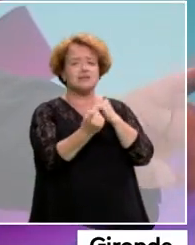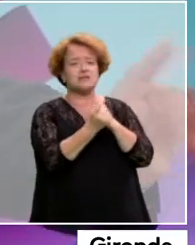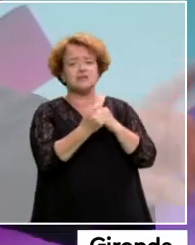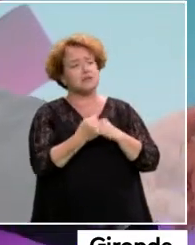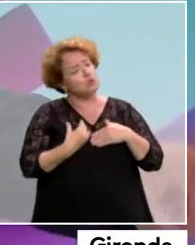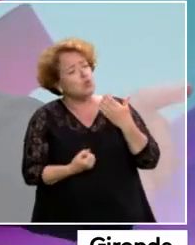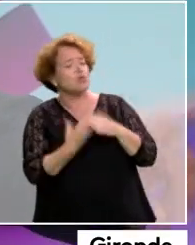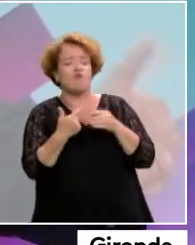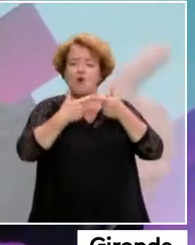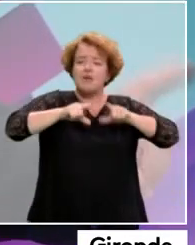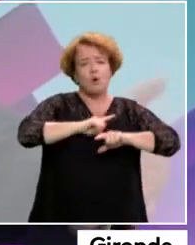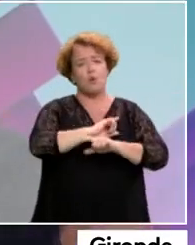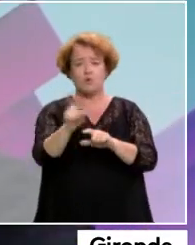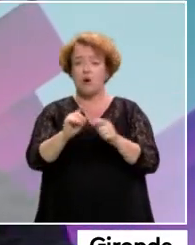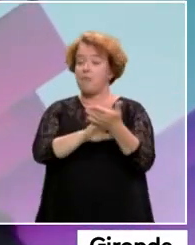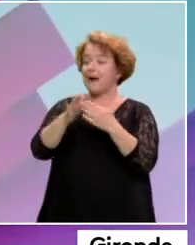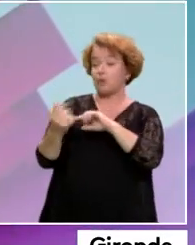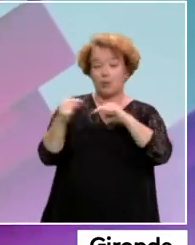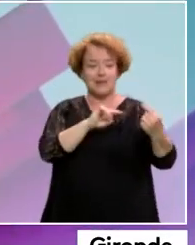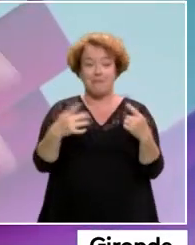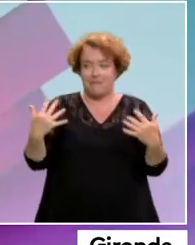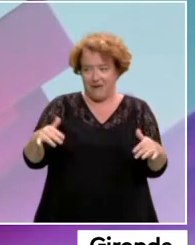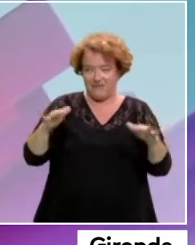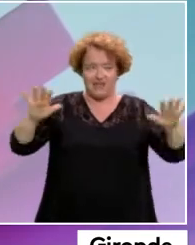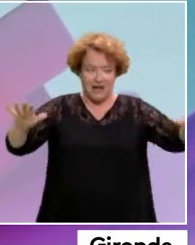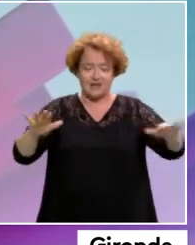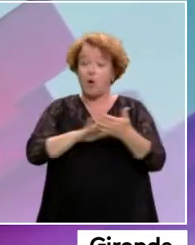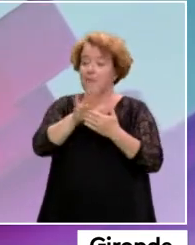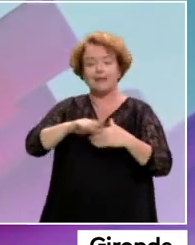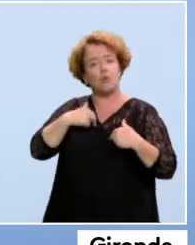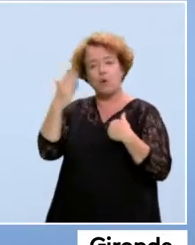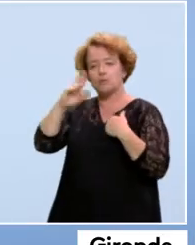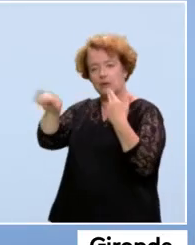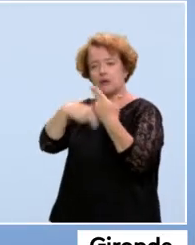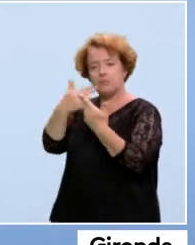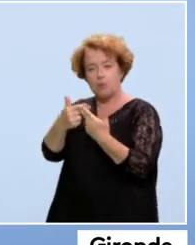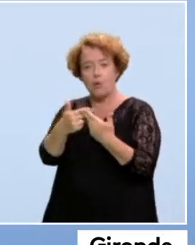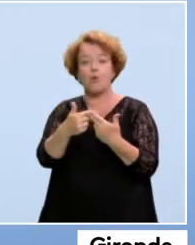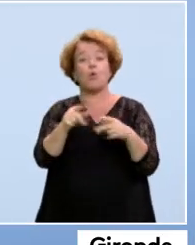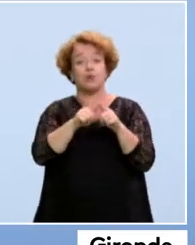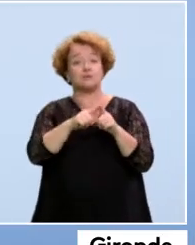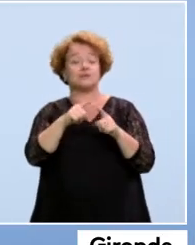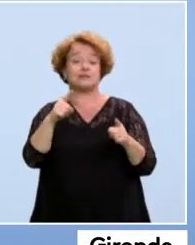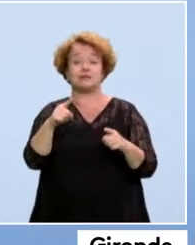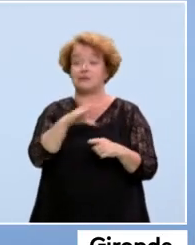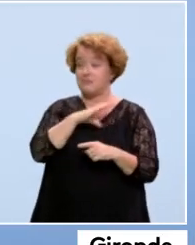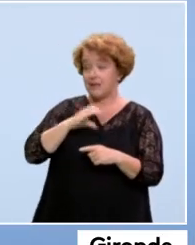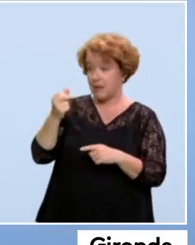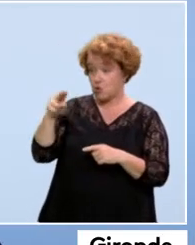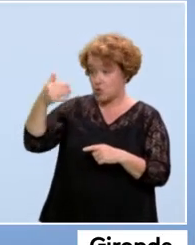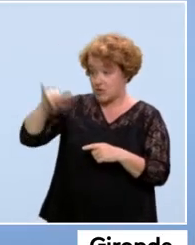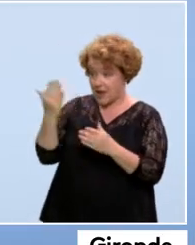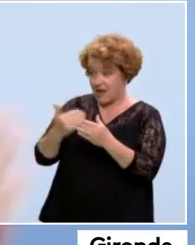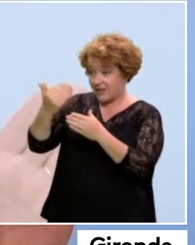rapidement très important en terme très important abordé très précisément à ce qui a été calme également en France c'est unique je vous fais réagir mais s'il vous plaît